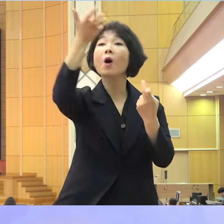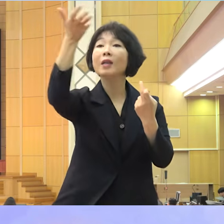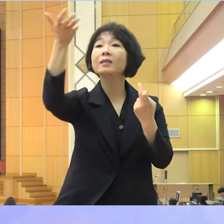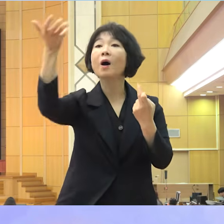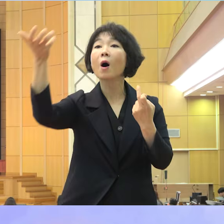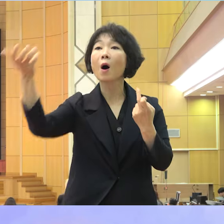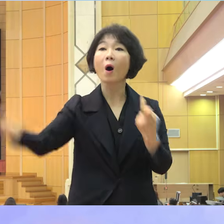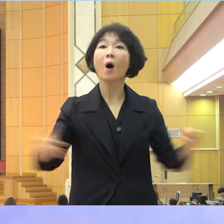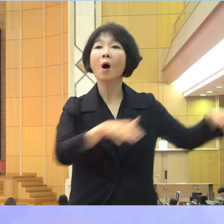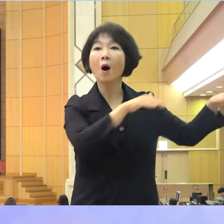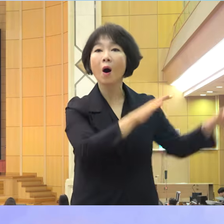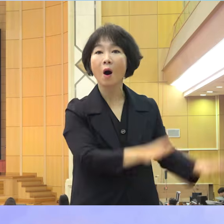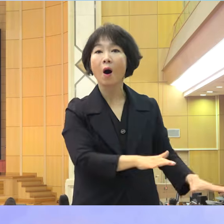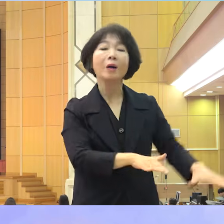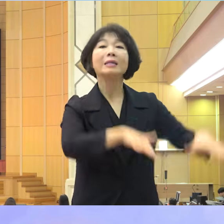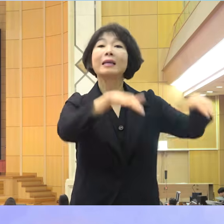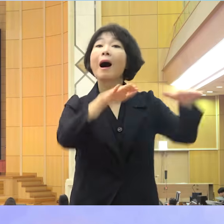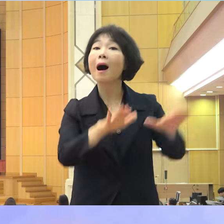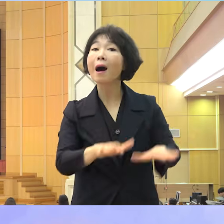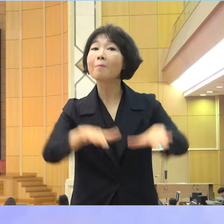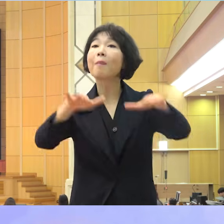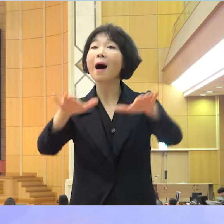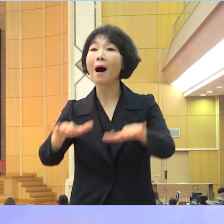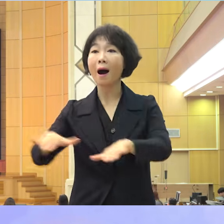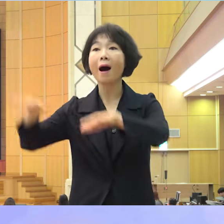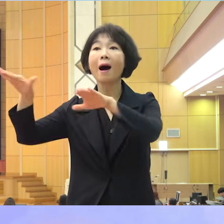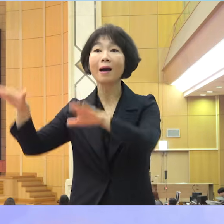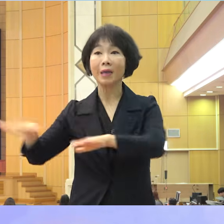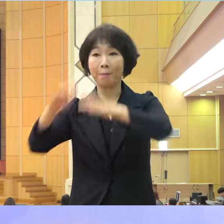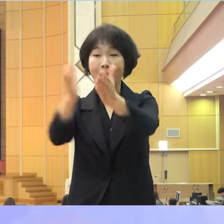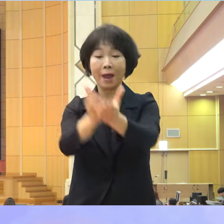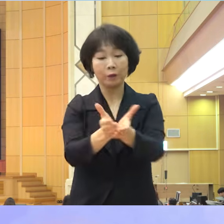언덕을 떠나서